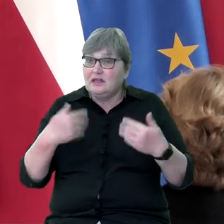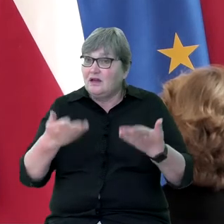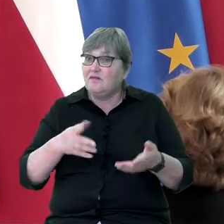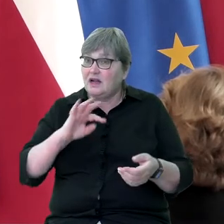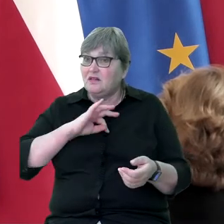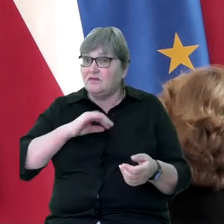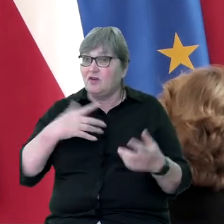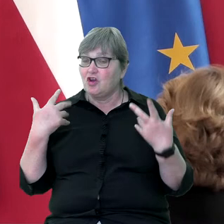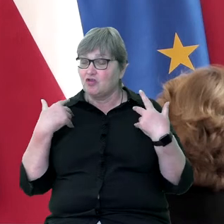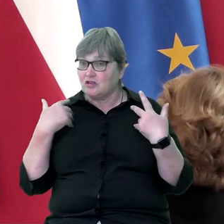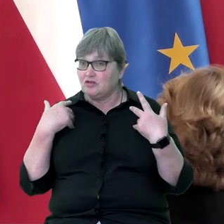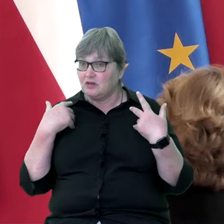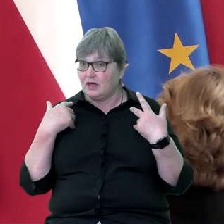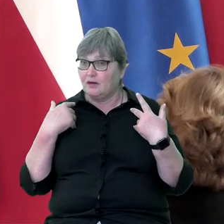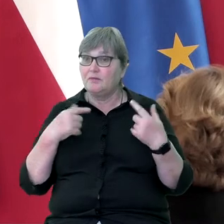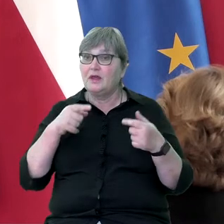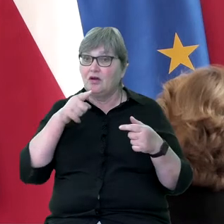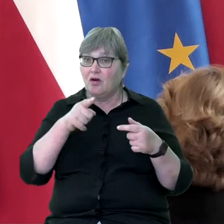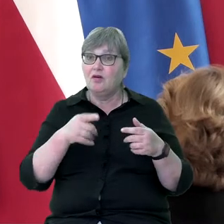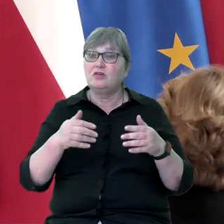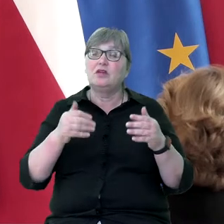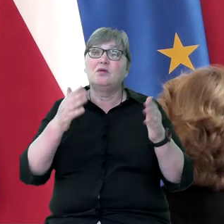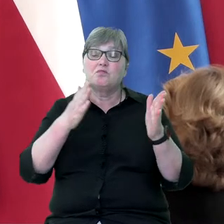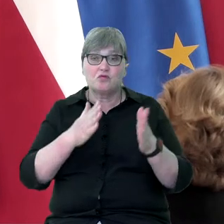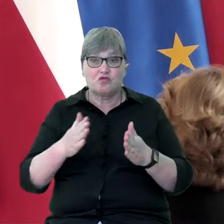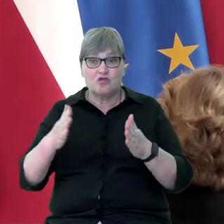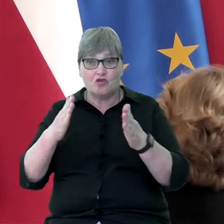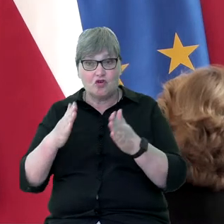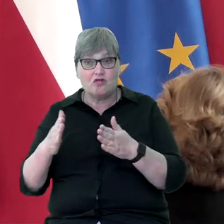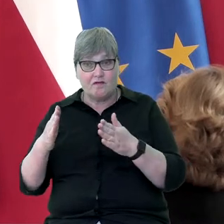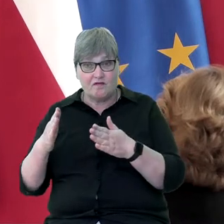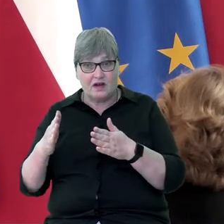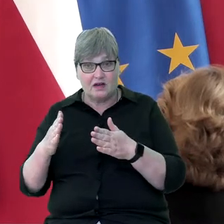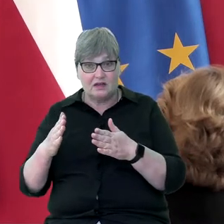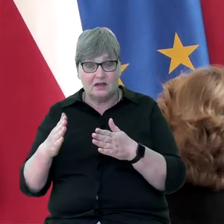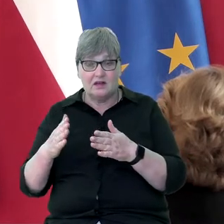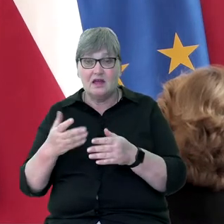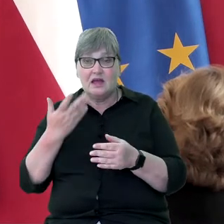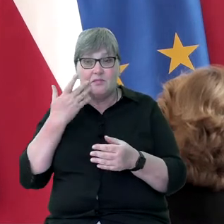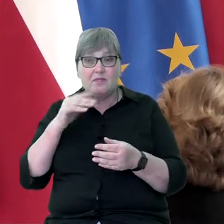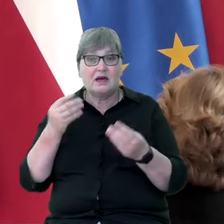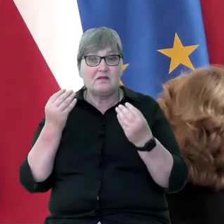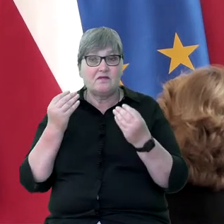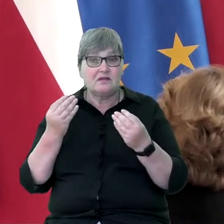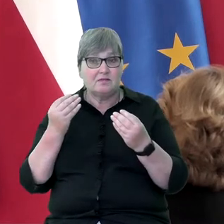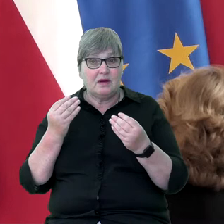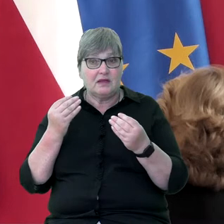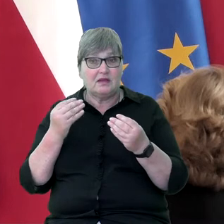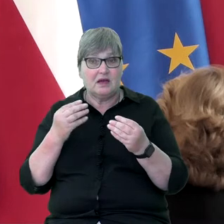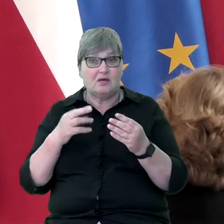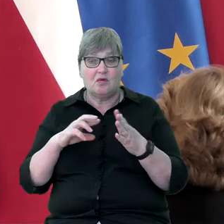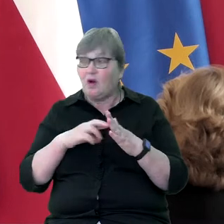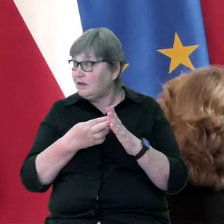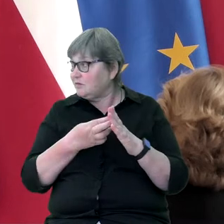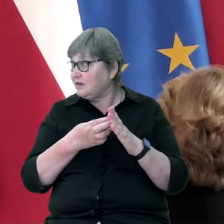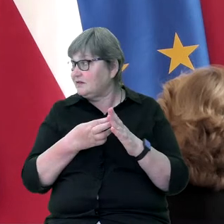i stworzyli jedną z lepszych zresztą komórek. Dlaczego o tym mówię? Bo właśnie w tym 86 roku ten